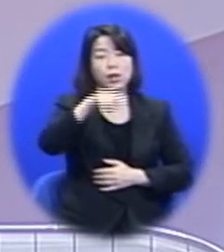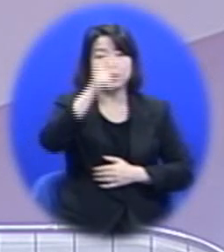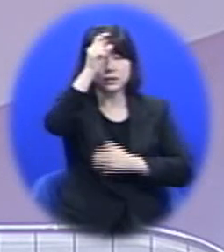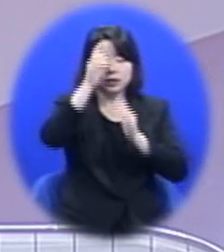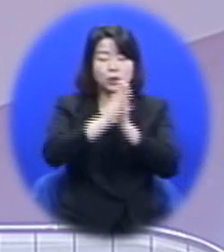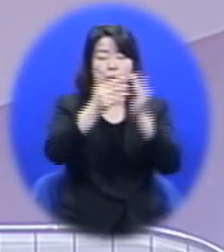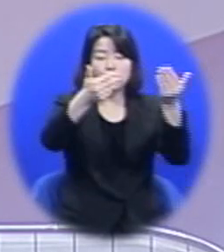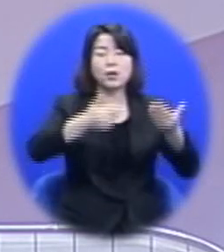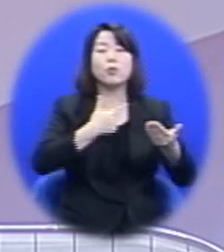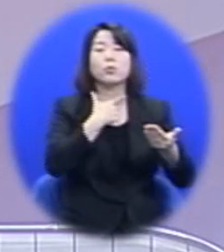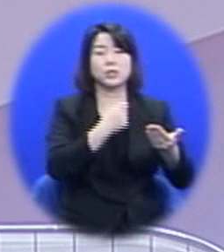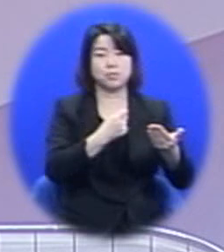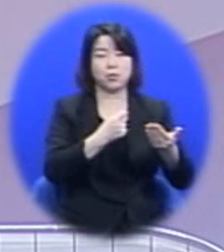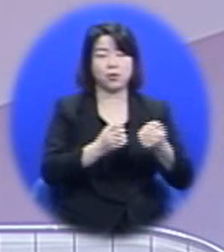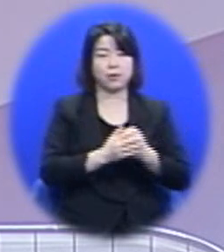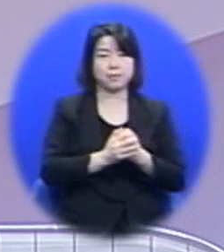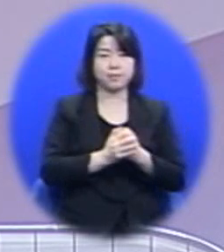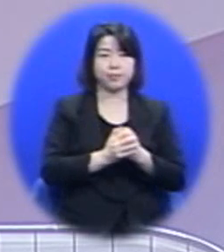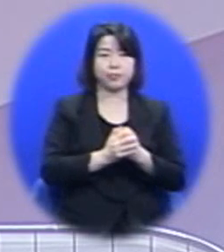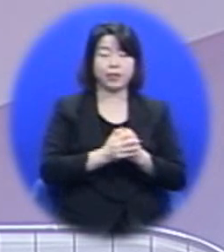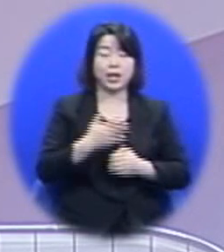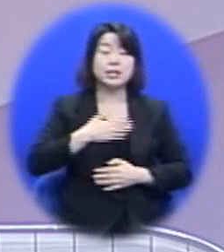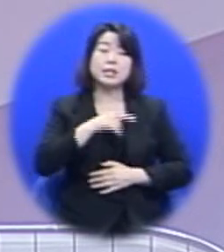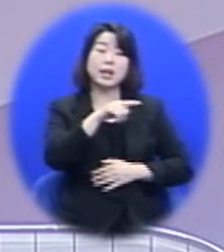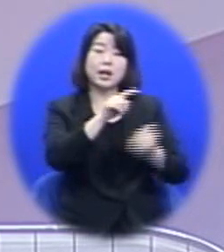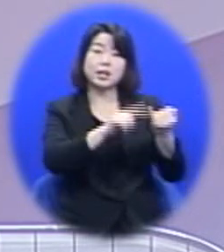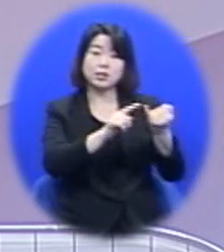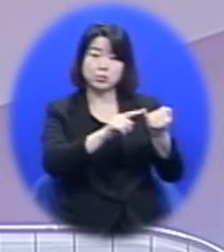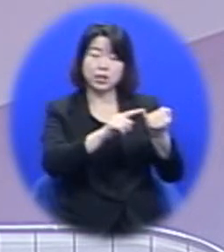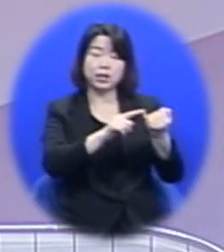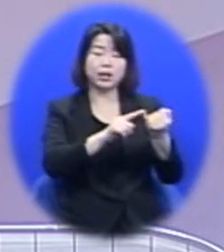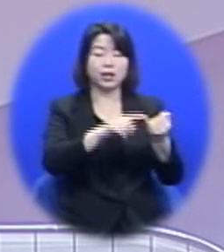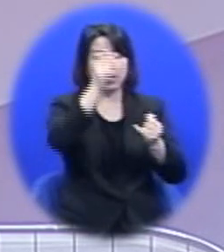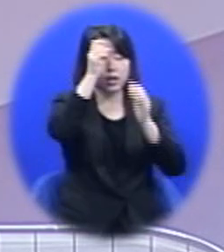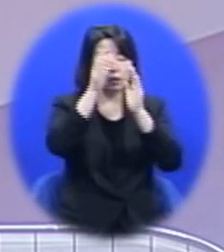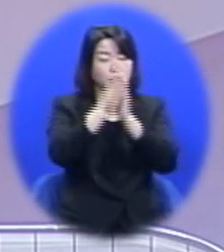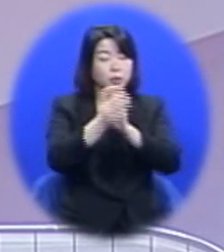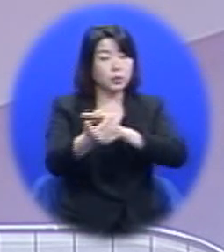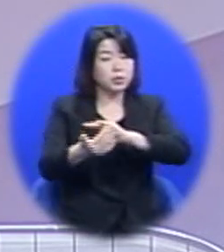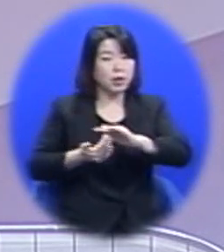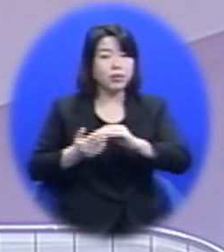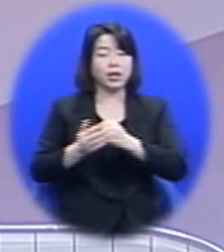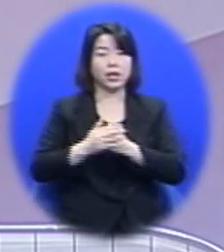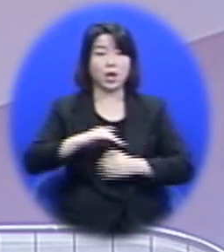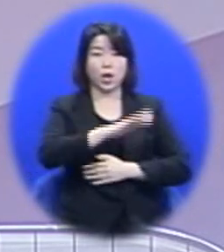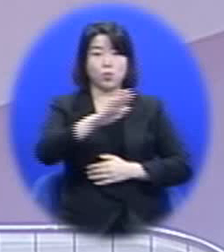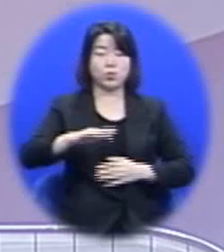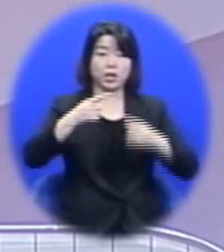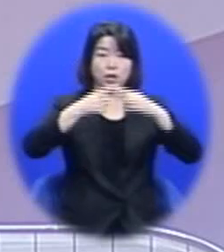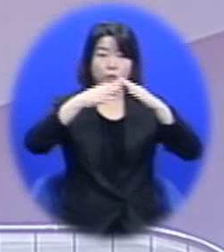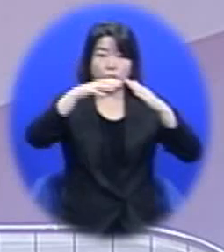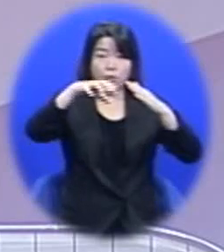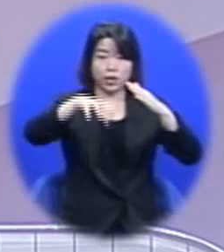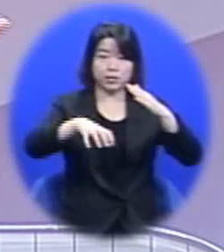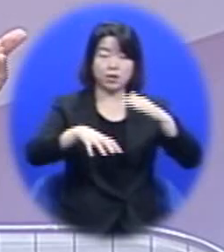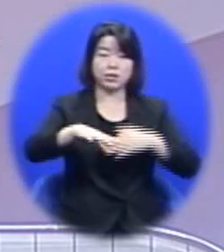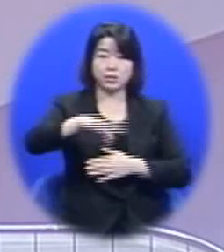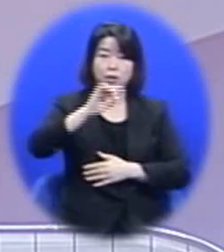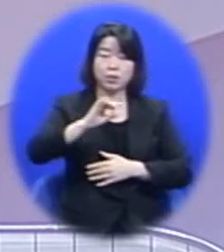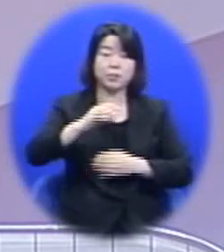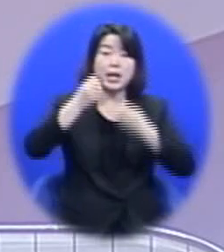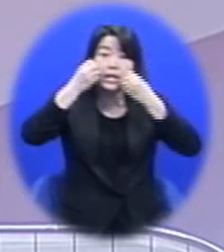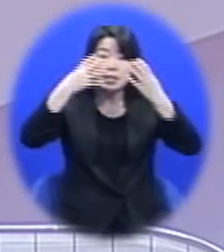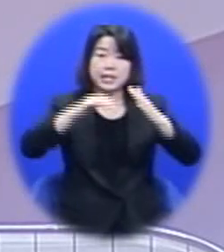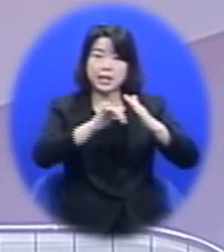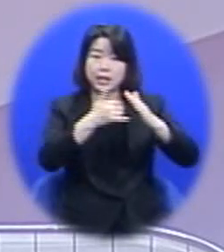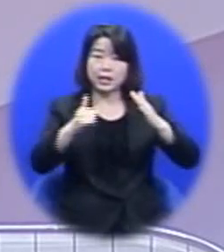받고 싶습니다. 제가 그분에게 기도하기 전에 우리가 교회에서 처음 새가족